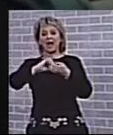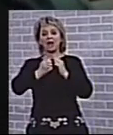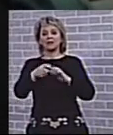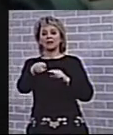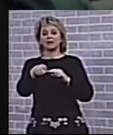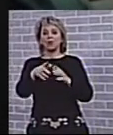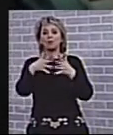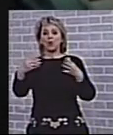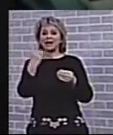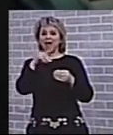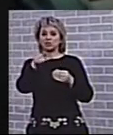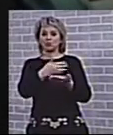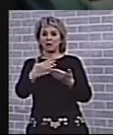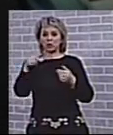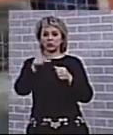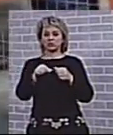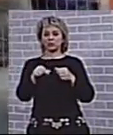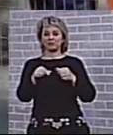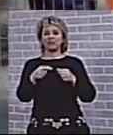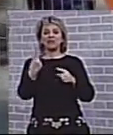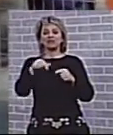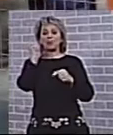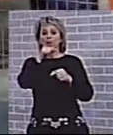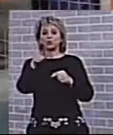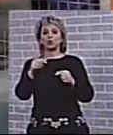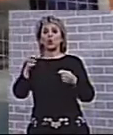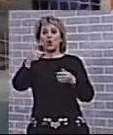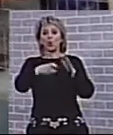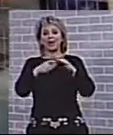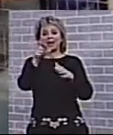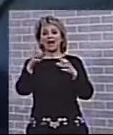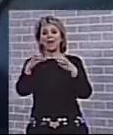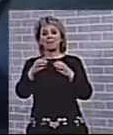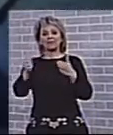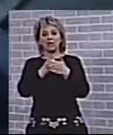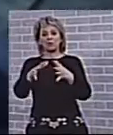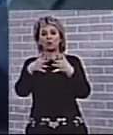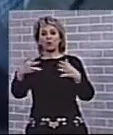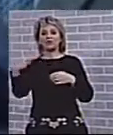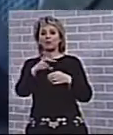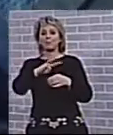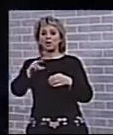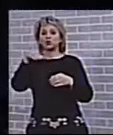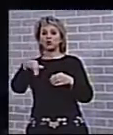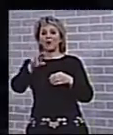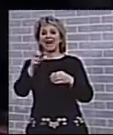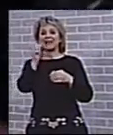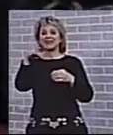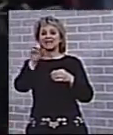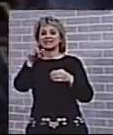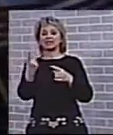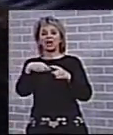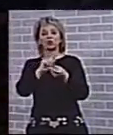общем, более качественную продукцию. В этом году угольная компания планирует добыть больше 2 000 000 тонн антрацита, который